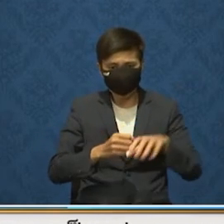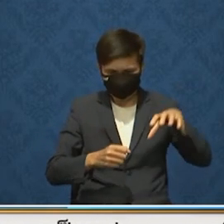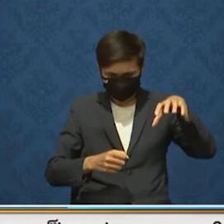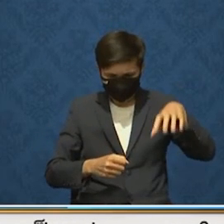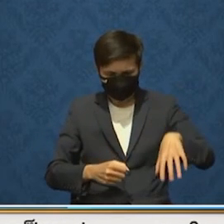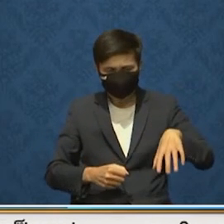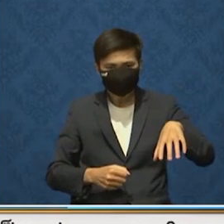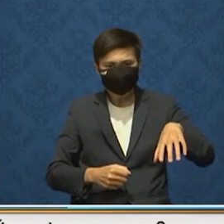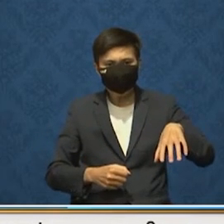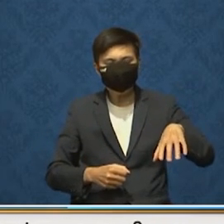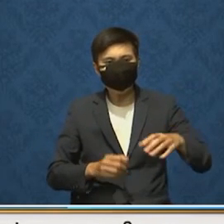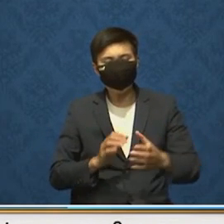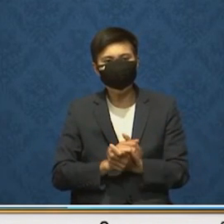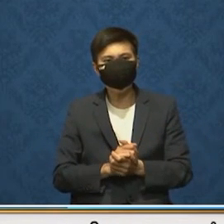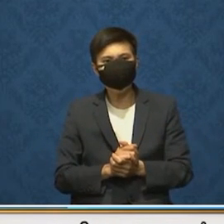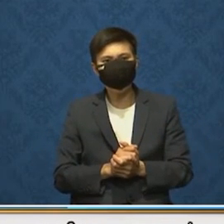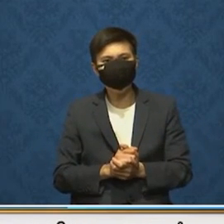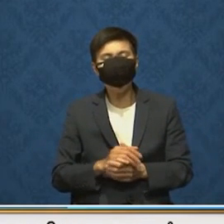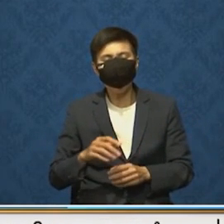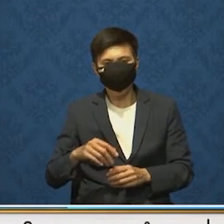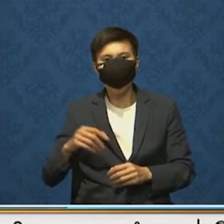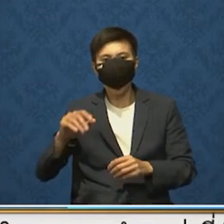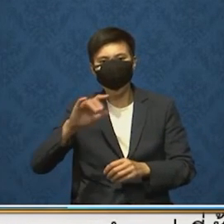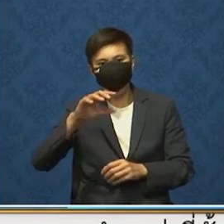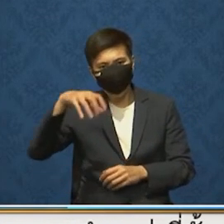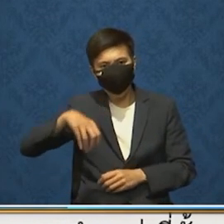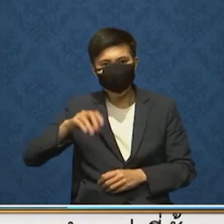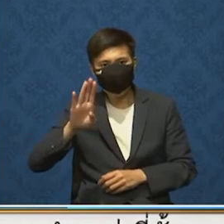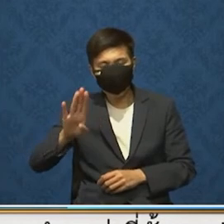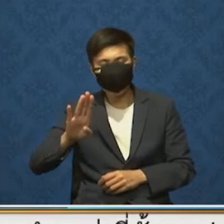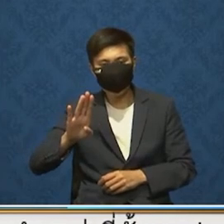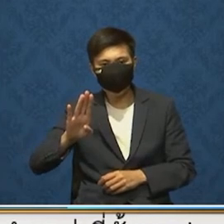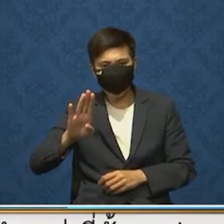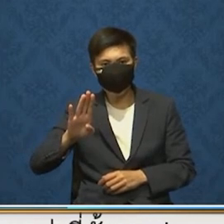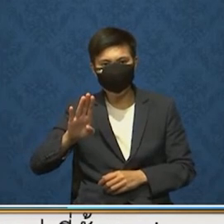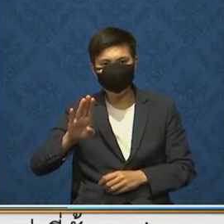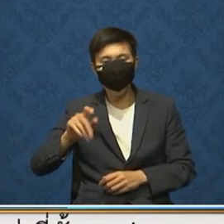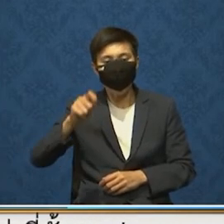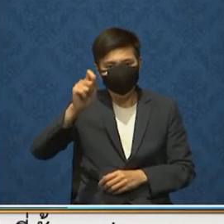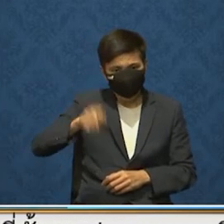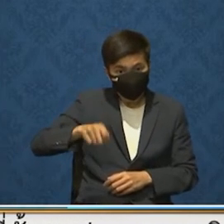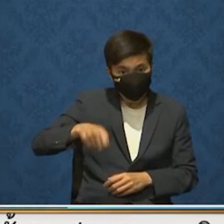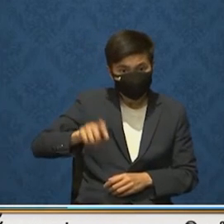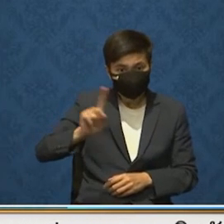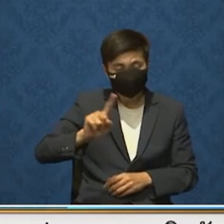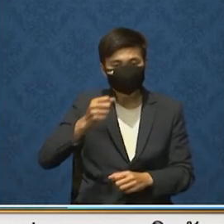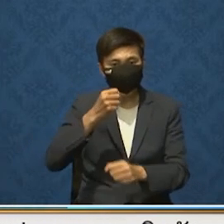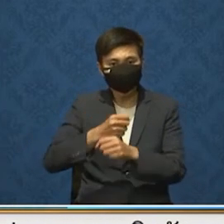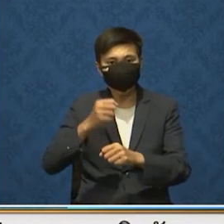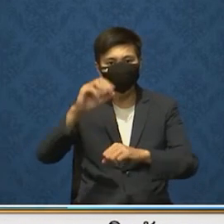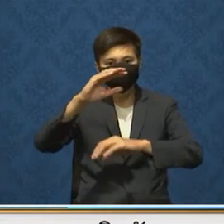าญาติบริษัเครอยาตินะมาประมูลก่อสรางในกองทพอีกมากมายนะครั